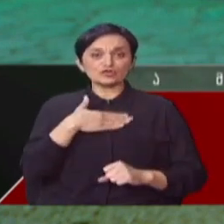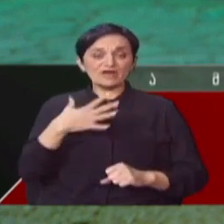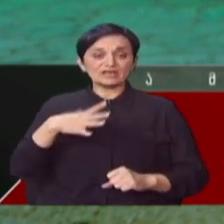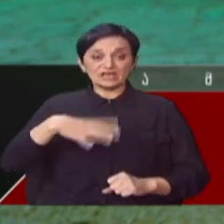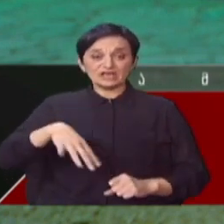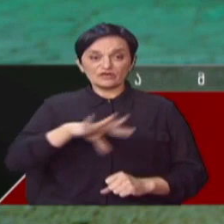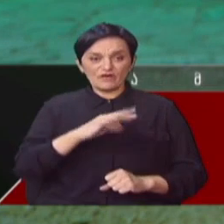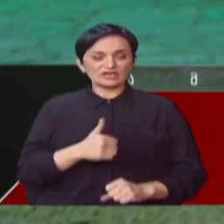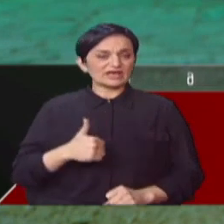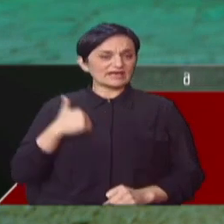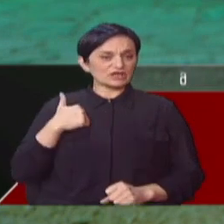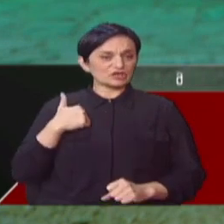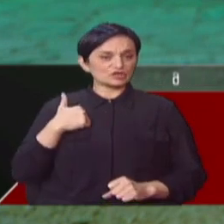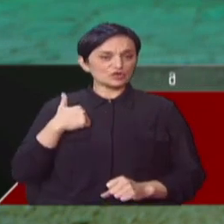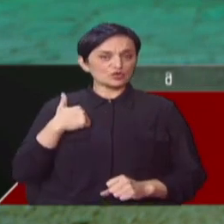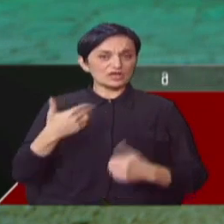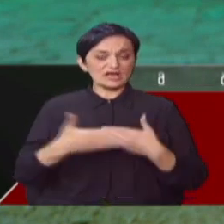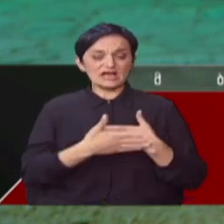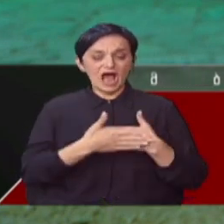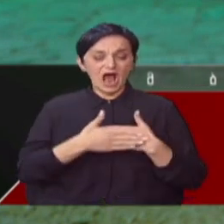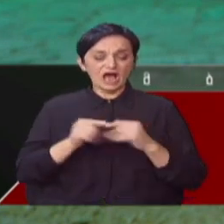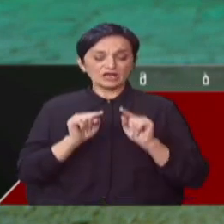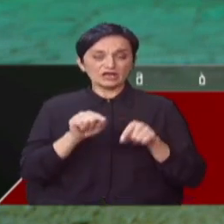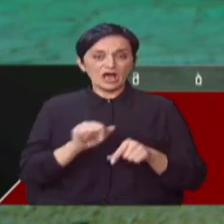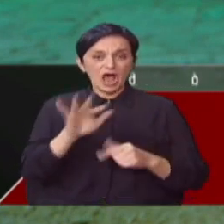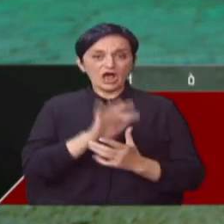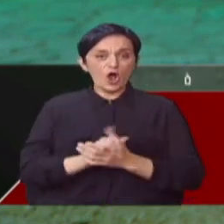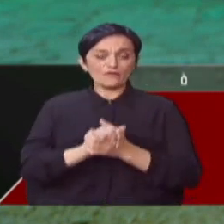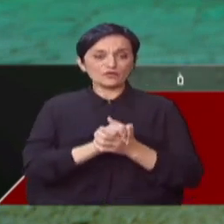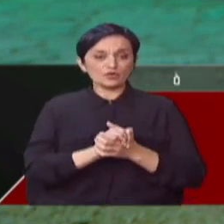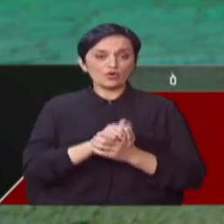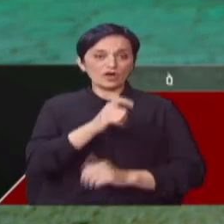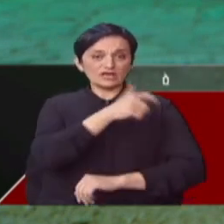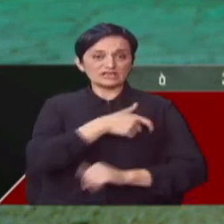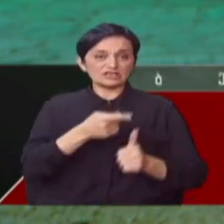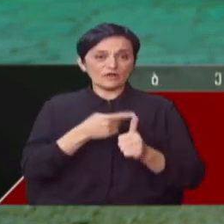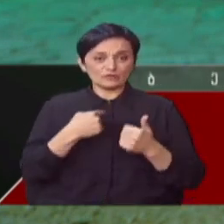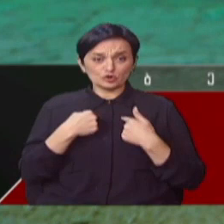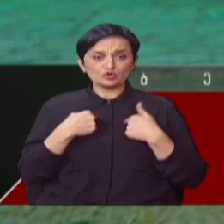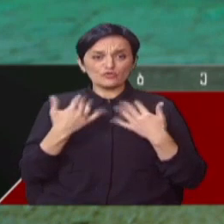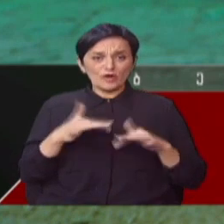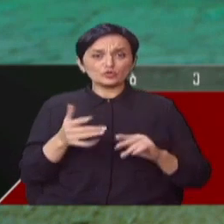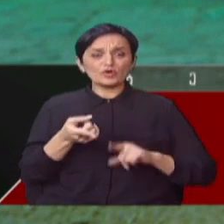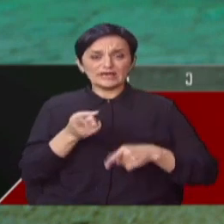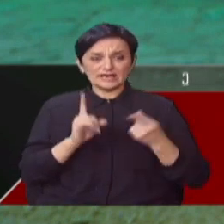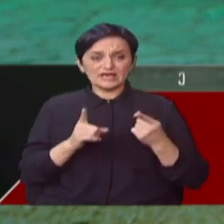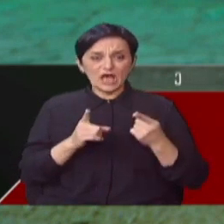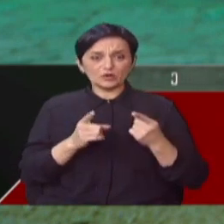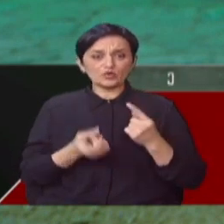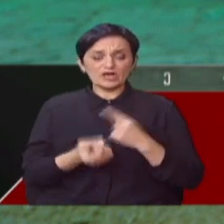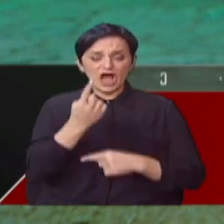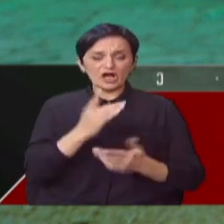ქვეყანა ღირსეულად შესულიყო იმ კარებში, რასაც ევროკავშირის წევრობა ქვია და ჩვენ უკვე რეალურად აღვიჩნდა